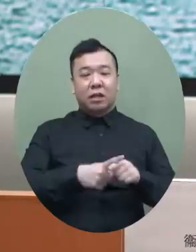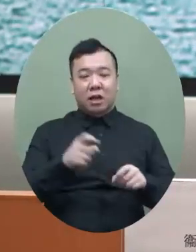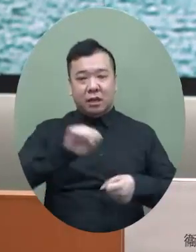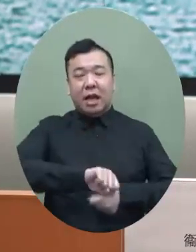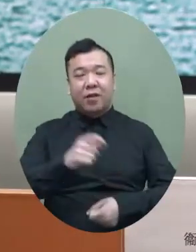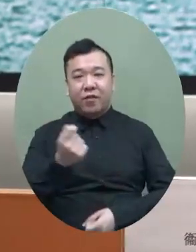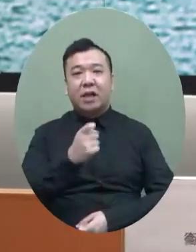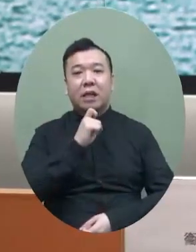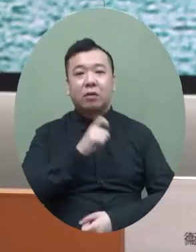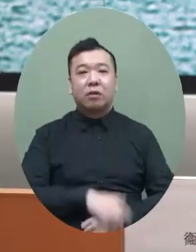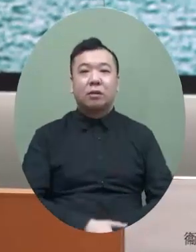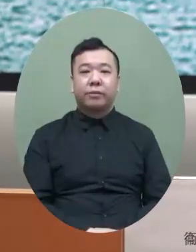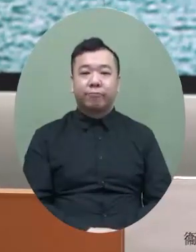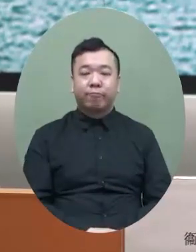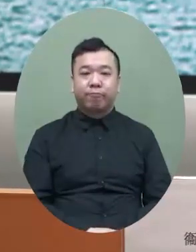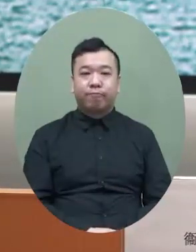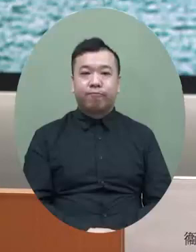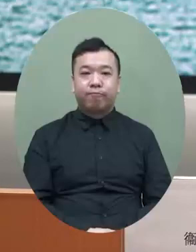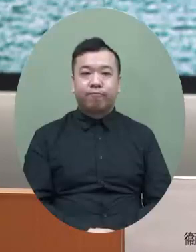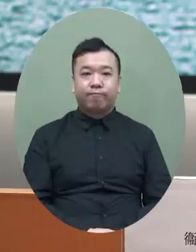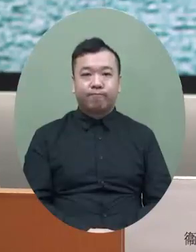的。就